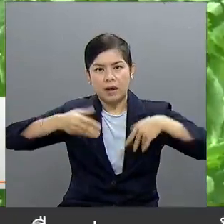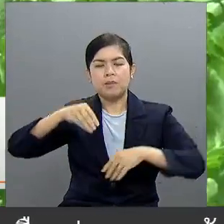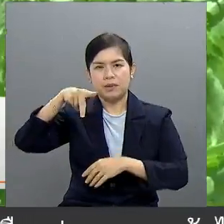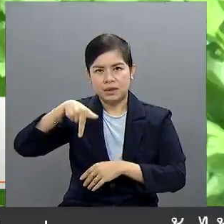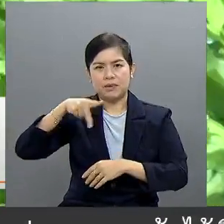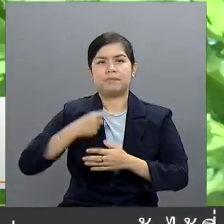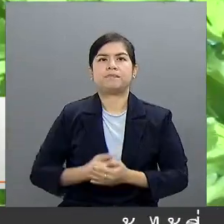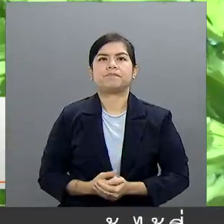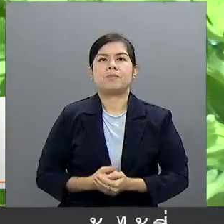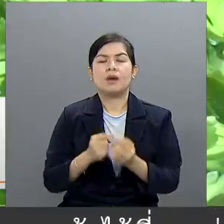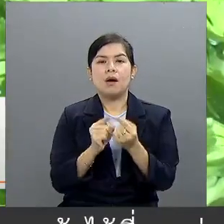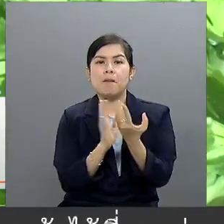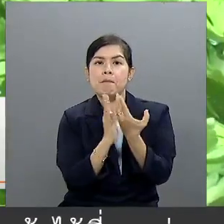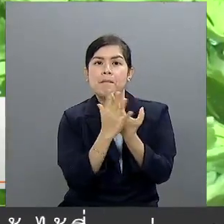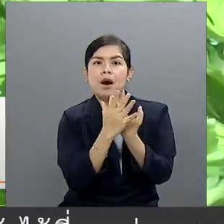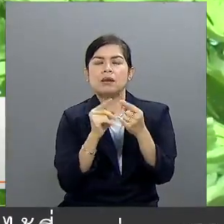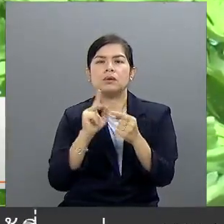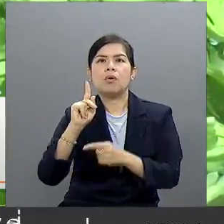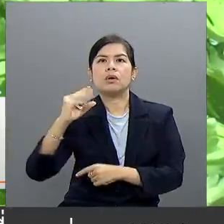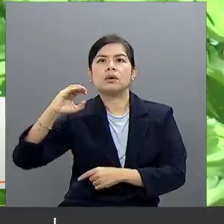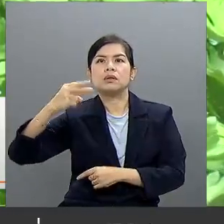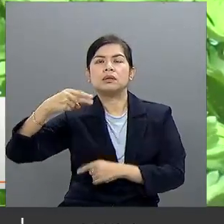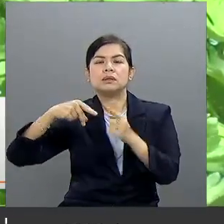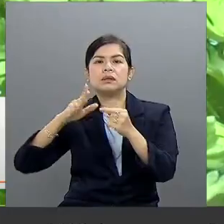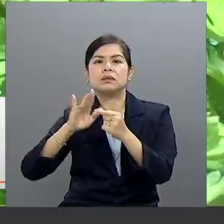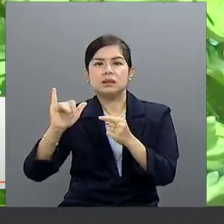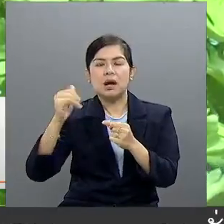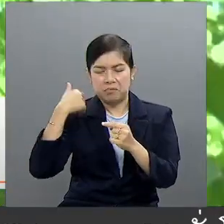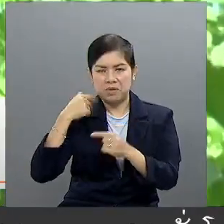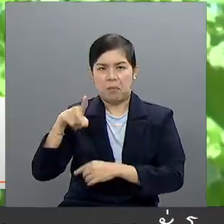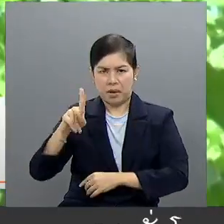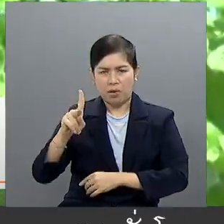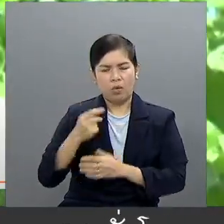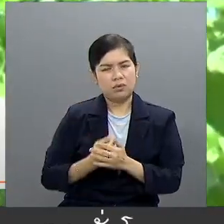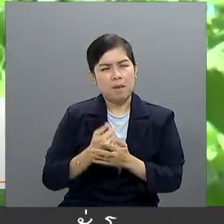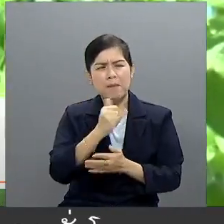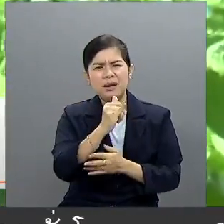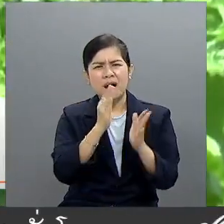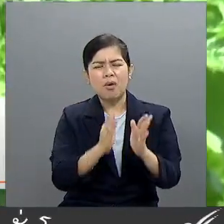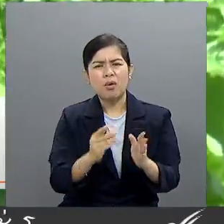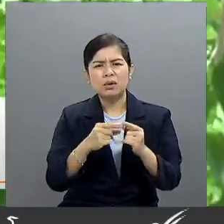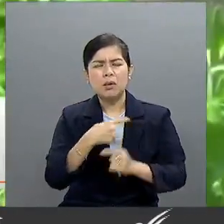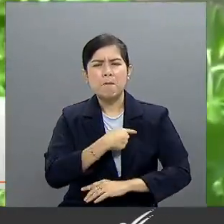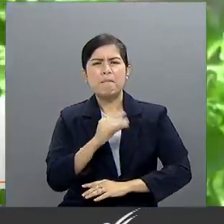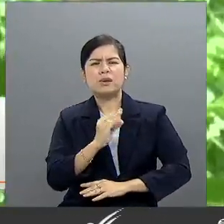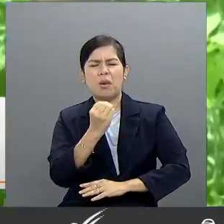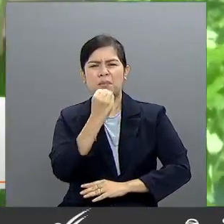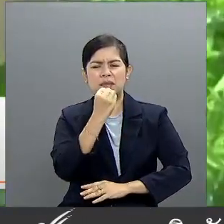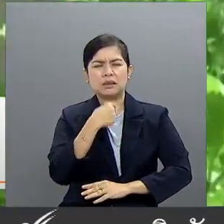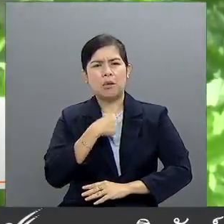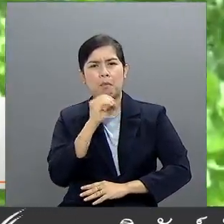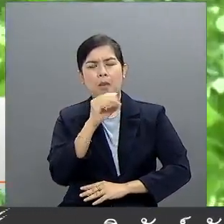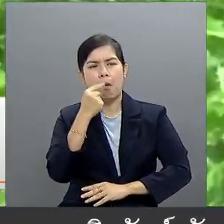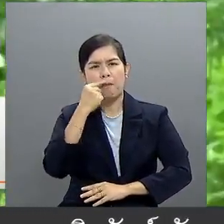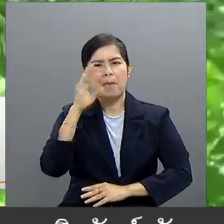คะเป็นผักที่มีประโยชน์นะถึงคุณผู้ชมหลายท่านอาจจะไม่ชอบในเรื่องของกลิ่นหรือว่าอะไรก็แล้วแต่ บางคนไปปั่นด้วยนี่ใช่ไหม ใช่ค่ะ ปั่นดื่ม มีค่ะ